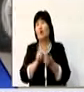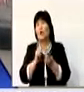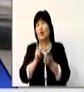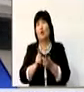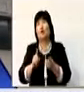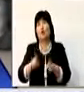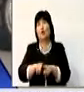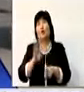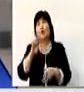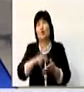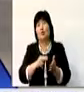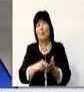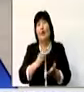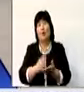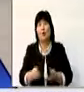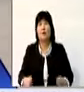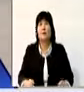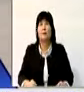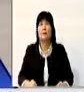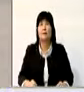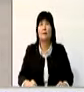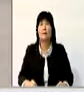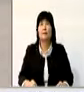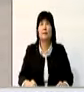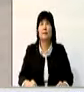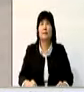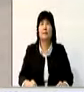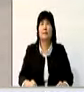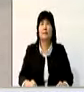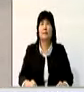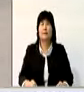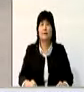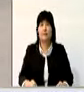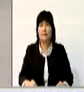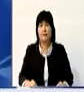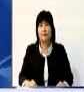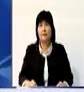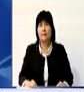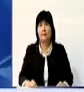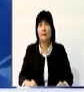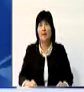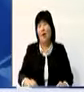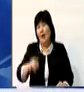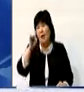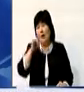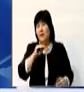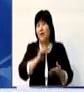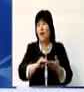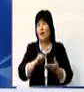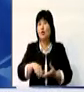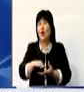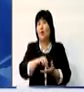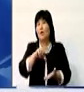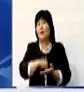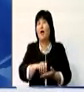де жоспарлап отыр. Асқар Тәжиев, Ғалымжан Жұманазар, Бекболат Әбден, Төрехан Қожахметов, Қызылорда телеарнасы. Қазақстан журналистер одағының